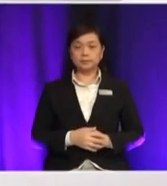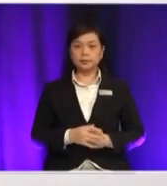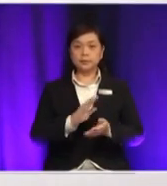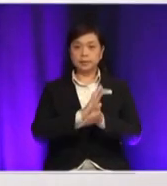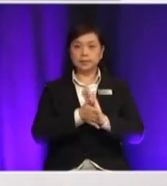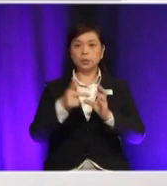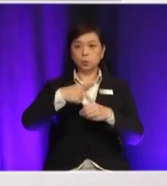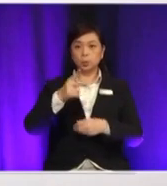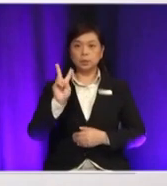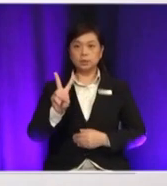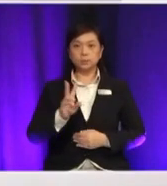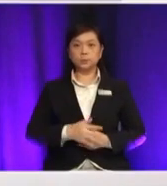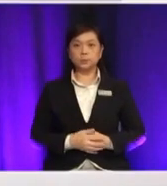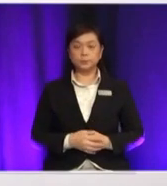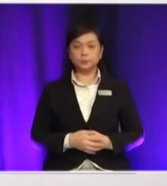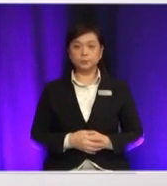keluar